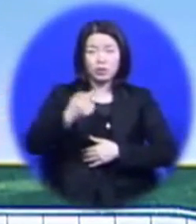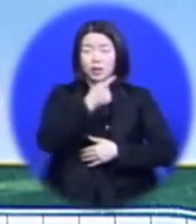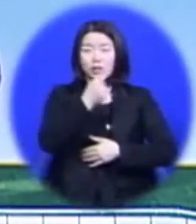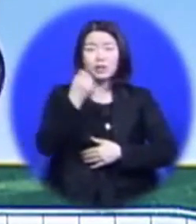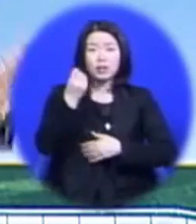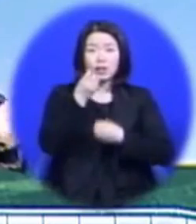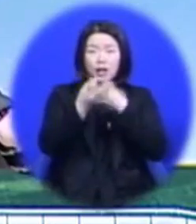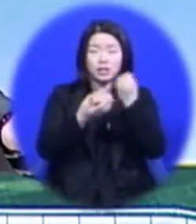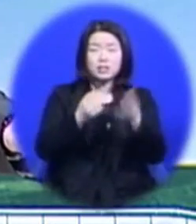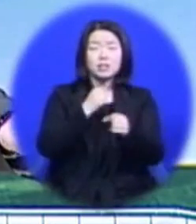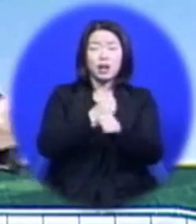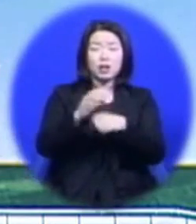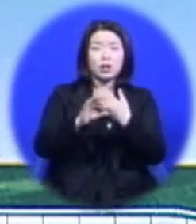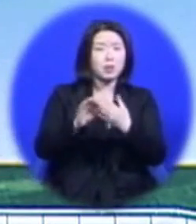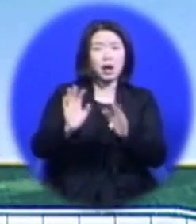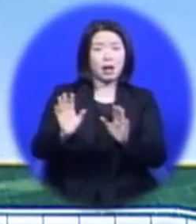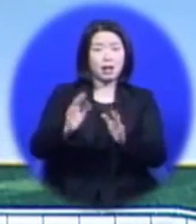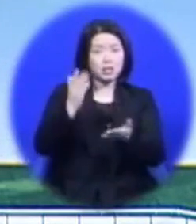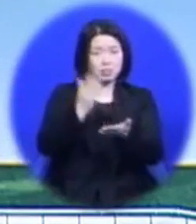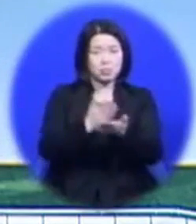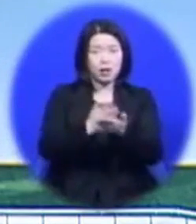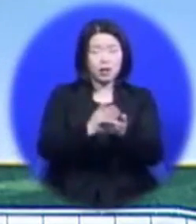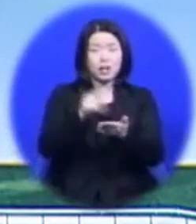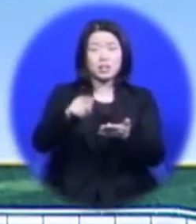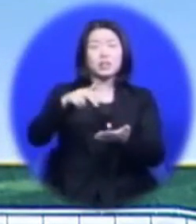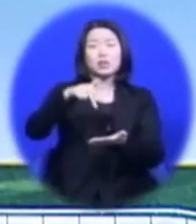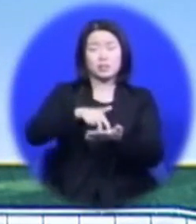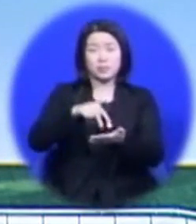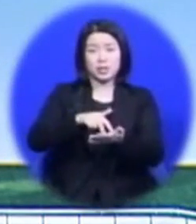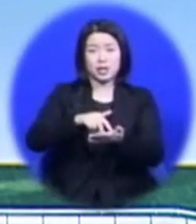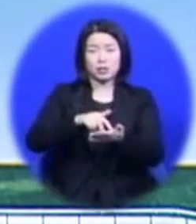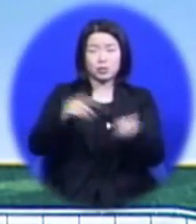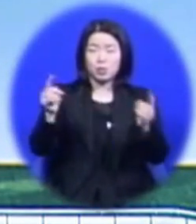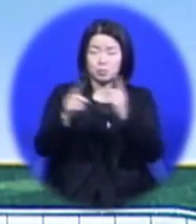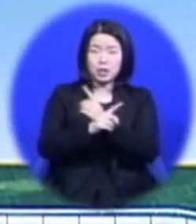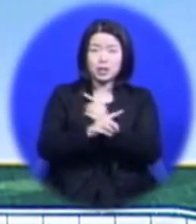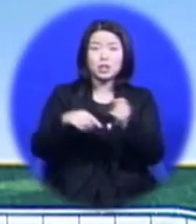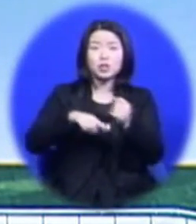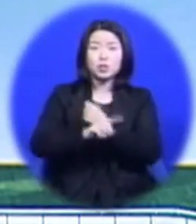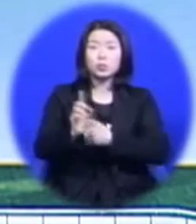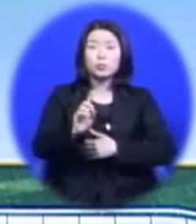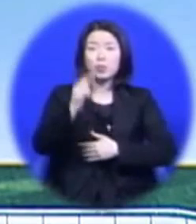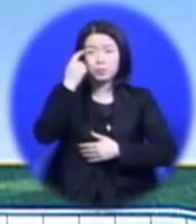아니, 그게 뭐 간증이에요? 이런 형편이 되어 있는 것은 왜 그럴까요?